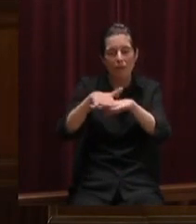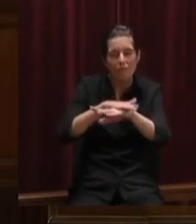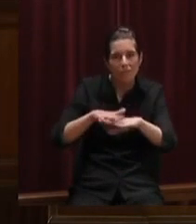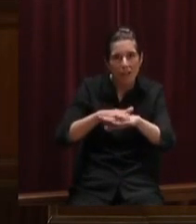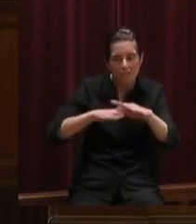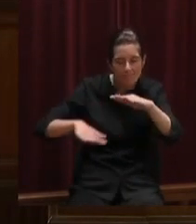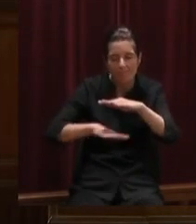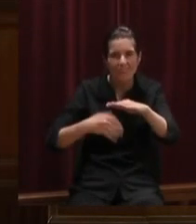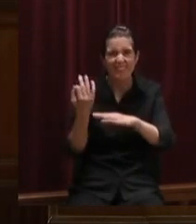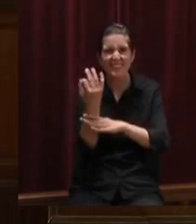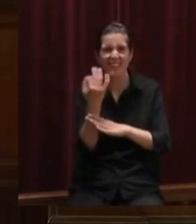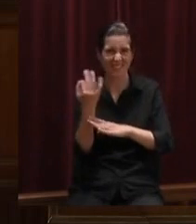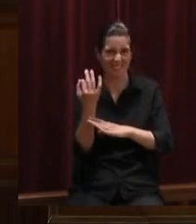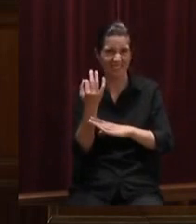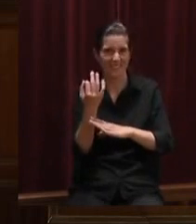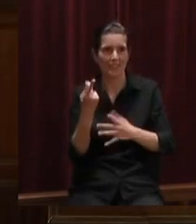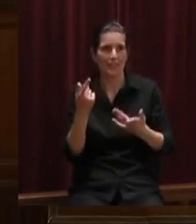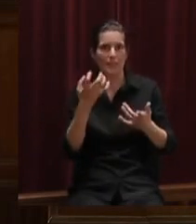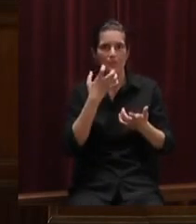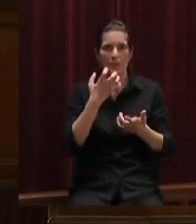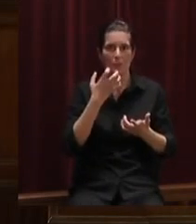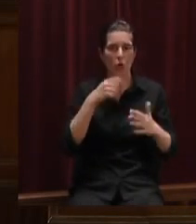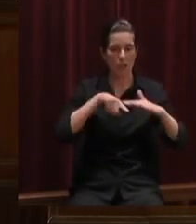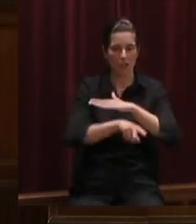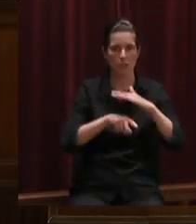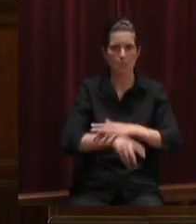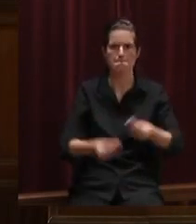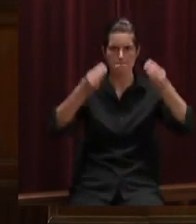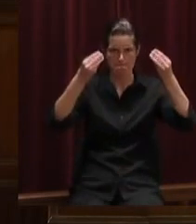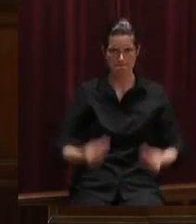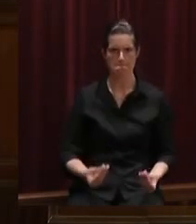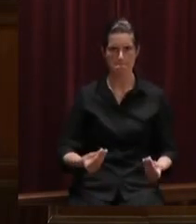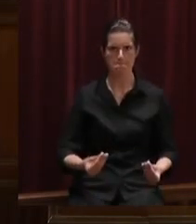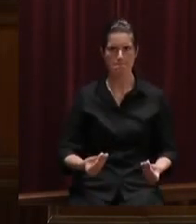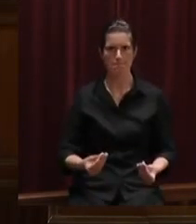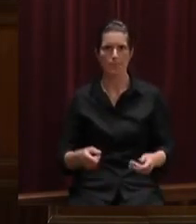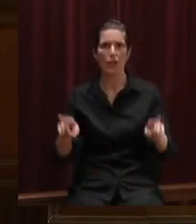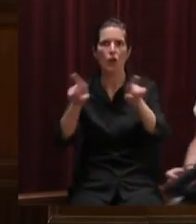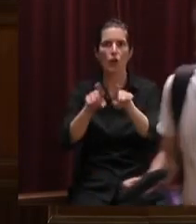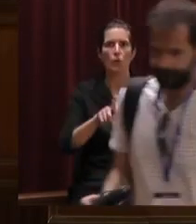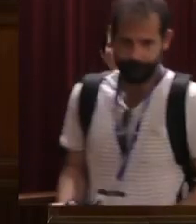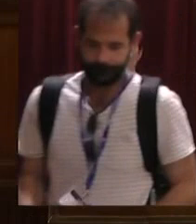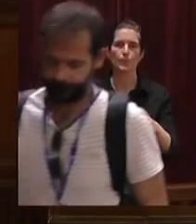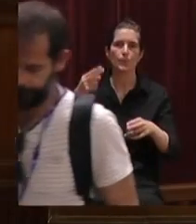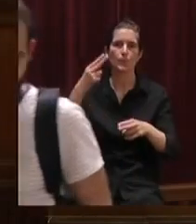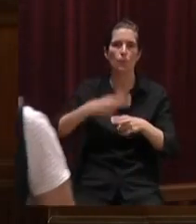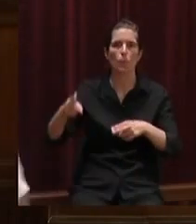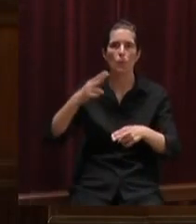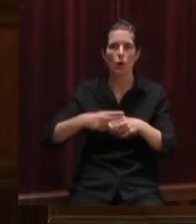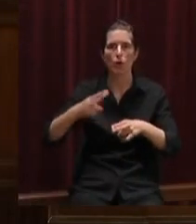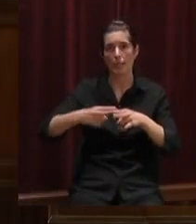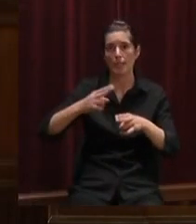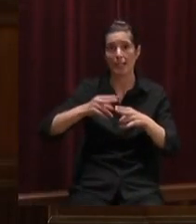que hem d'alimentar. Fonaments com el rigor en la gestió, que no va en detriment de les polítiques progressistes, ans al